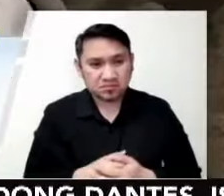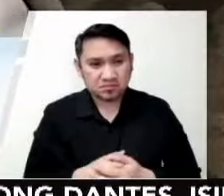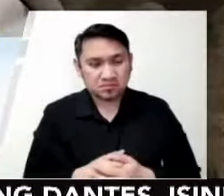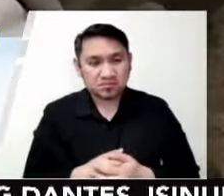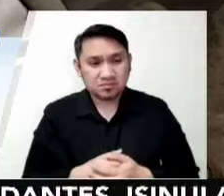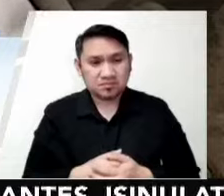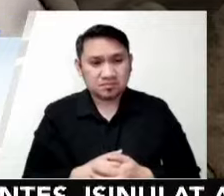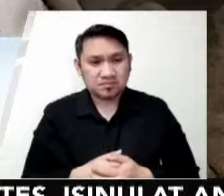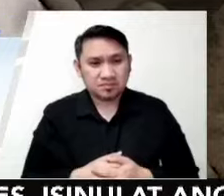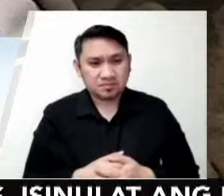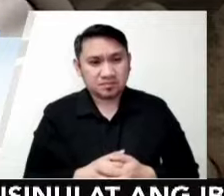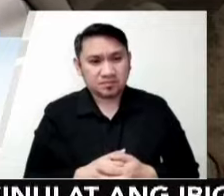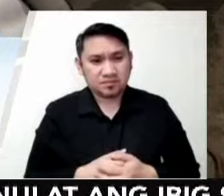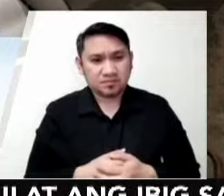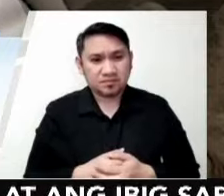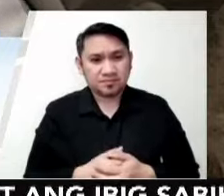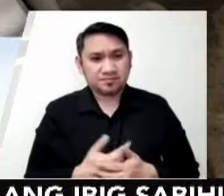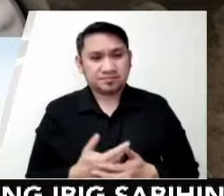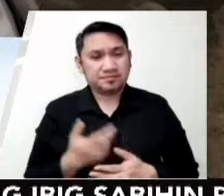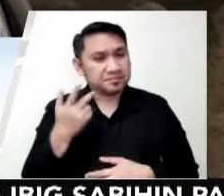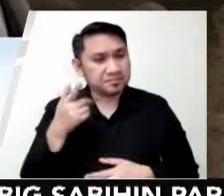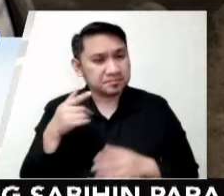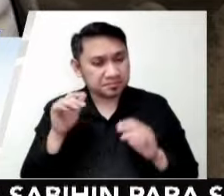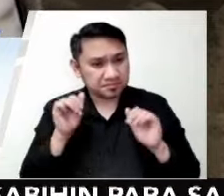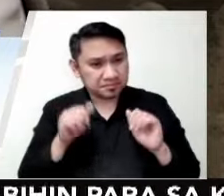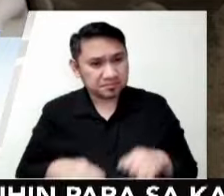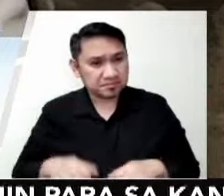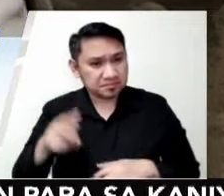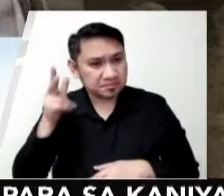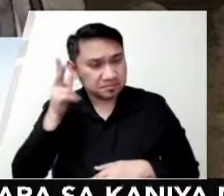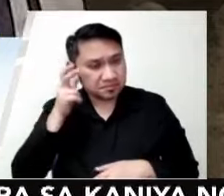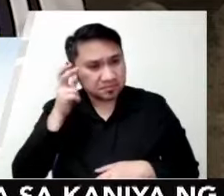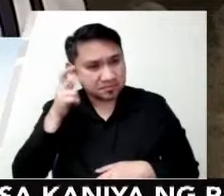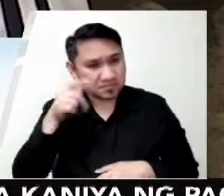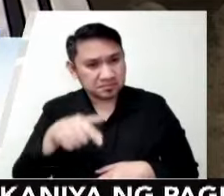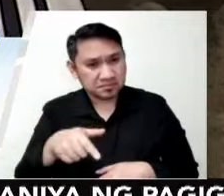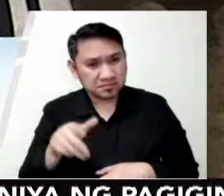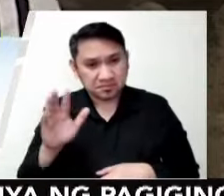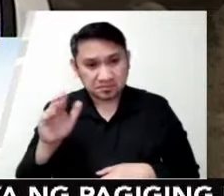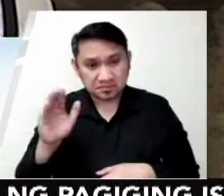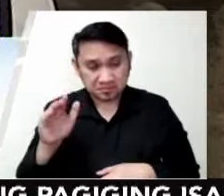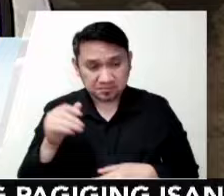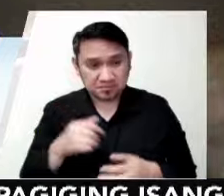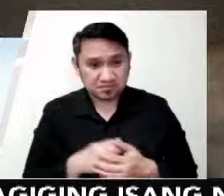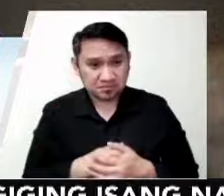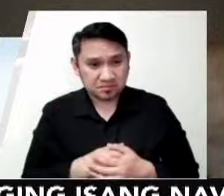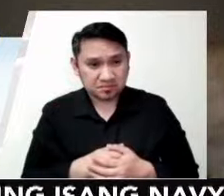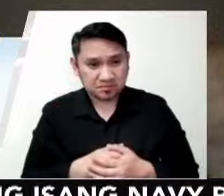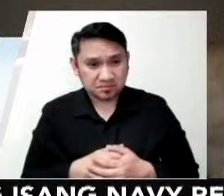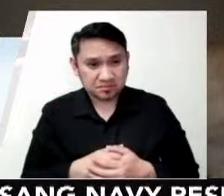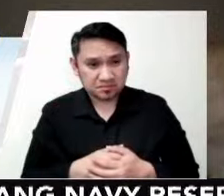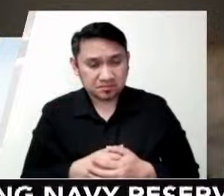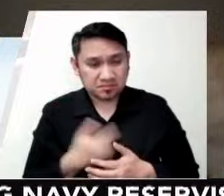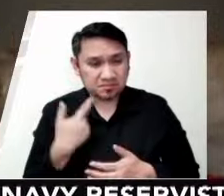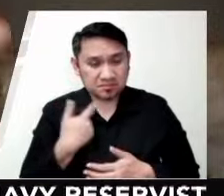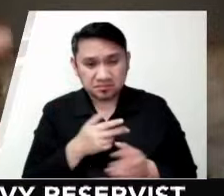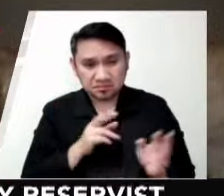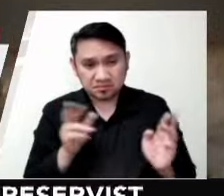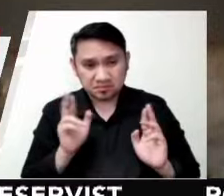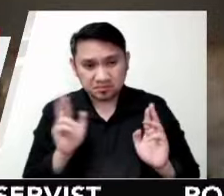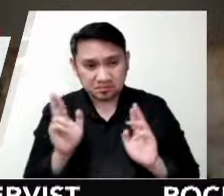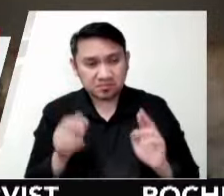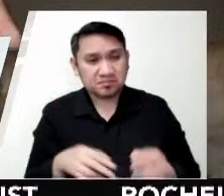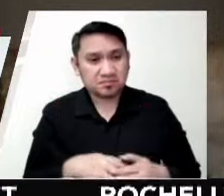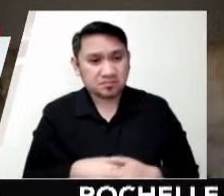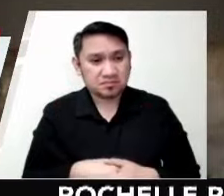ma ririnig mo na yung kwan kapag nasa 15 inaano na namin yung gamit pag medyo